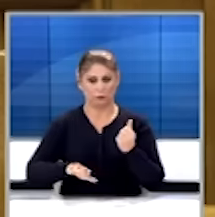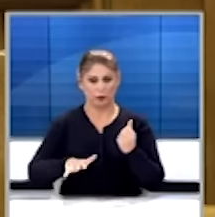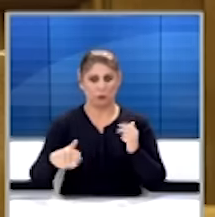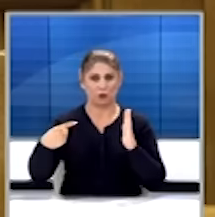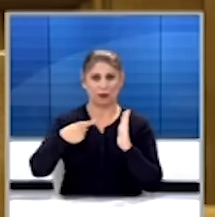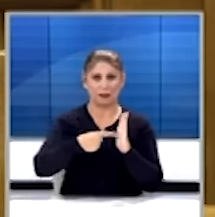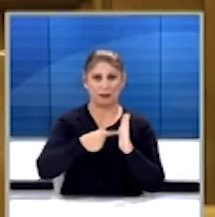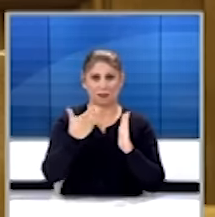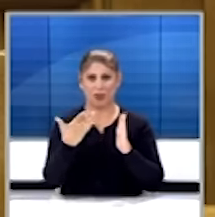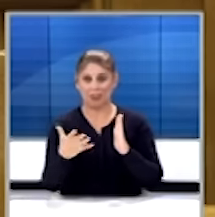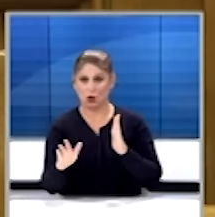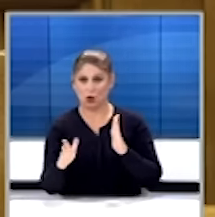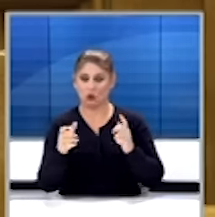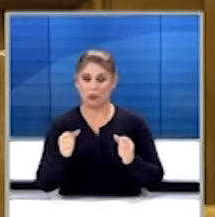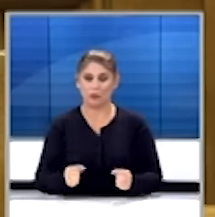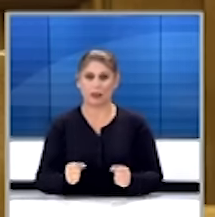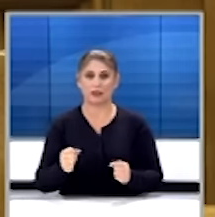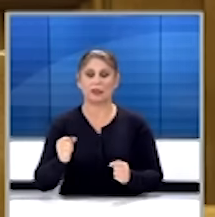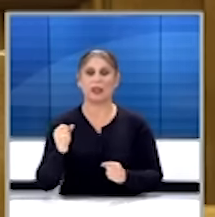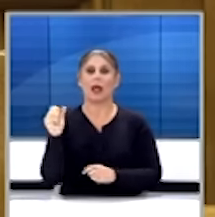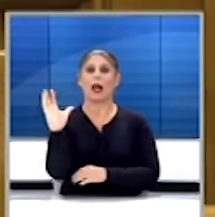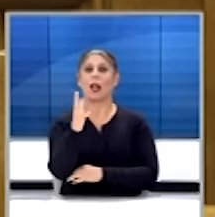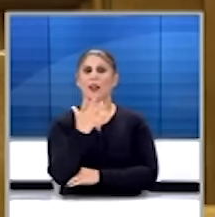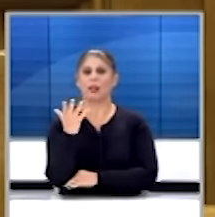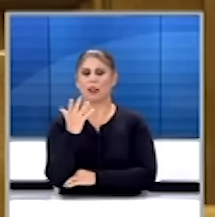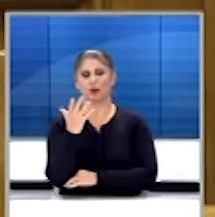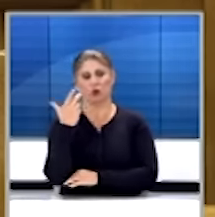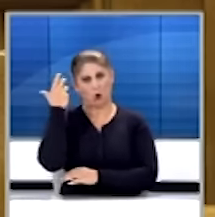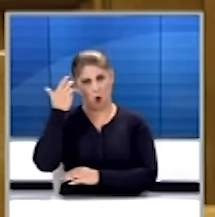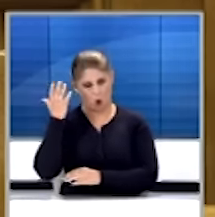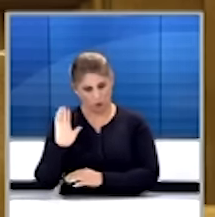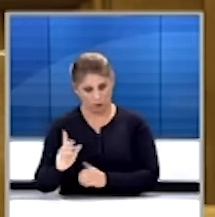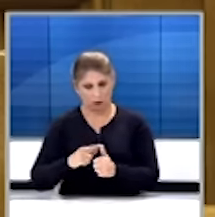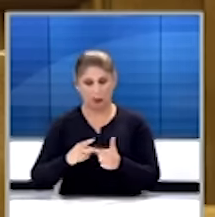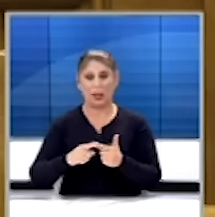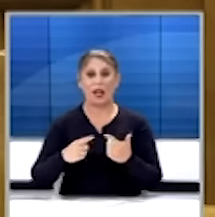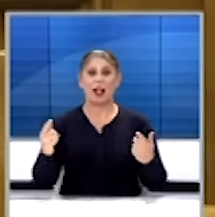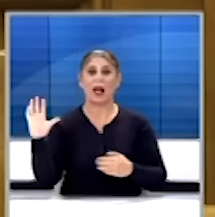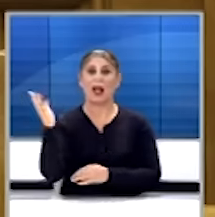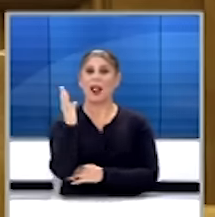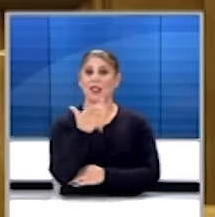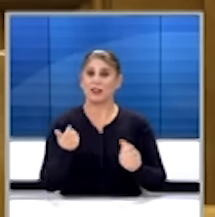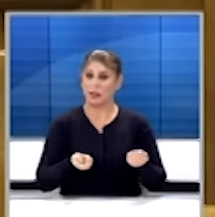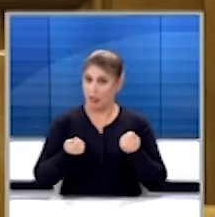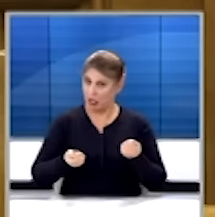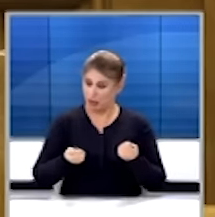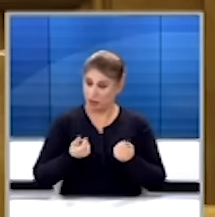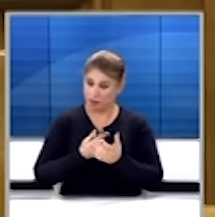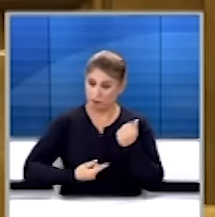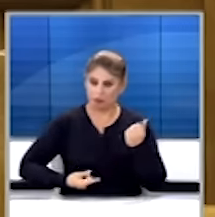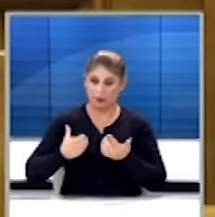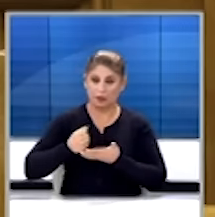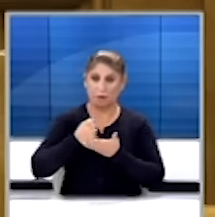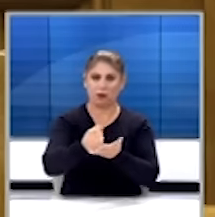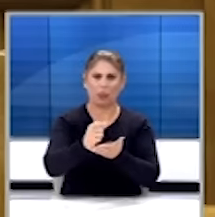περίπου 1.500 θέσεις δασολόγων, λείπουν 10.000 δασεργάτες, η χρηματοδότηση είναι